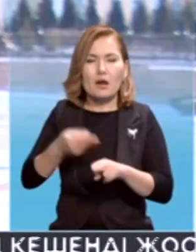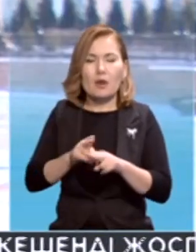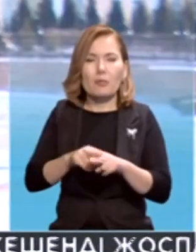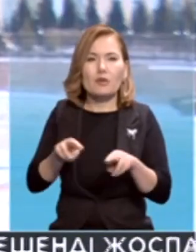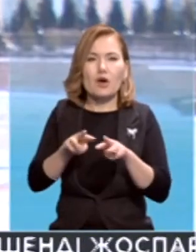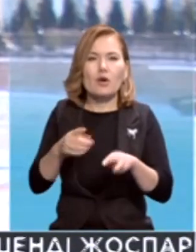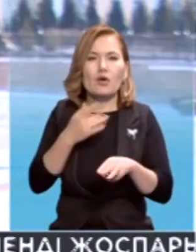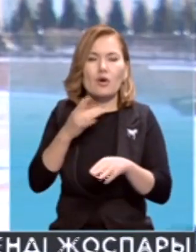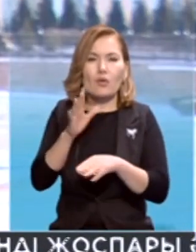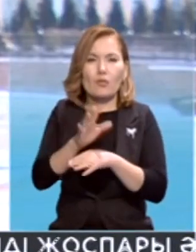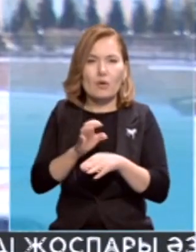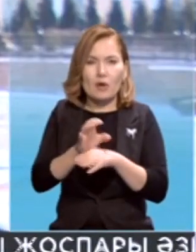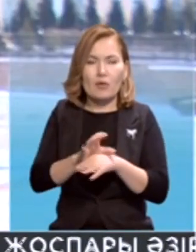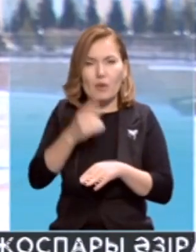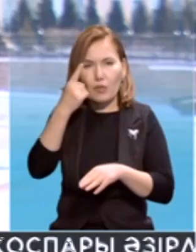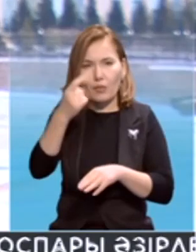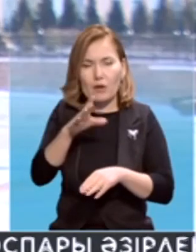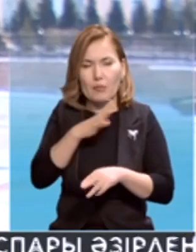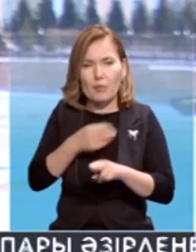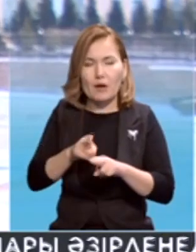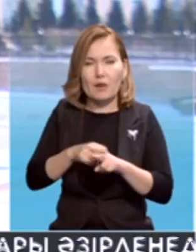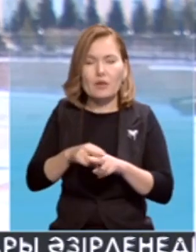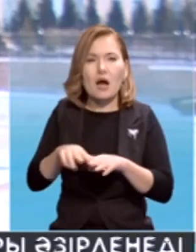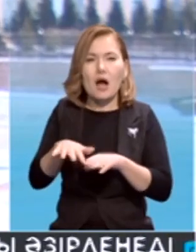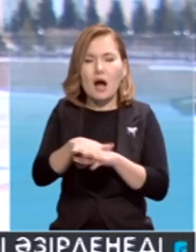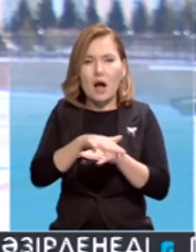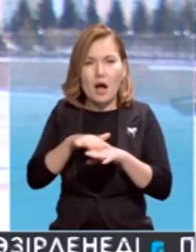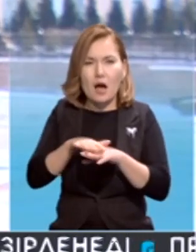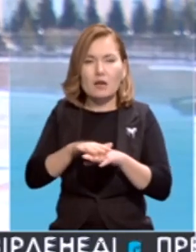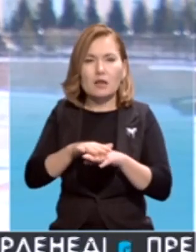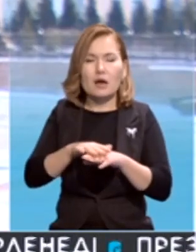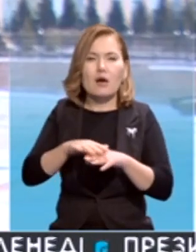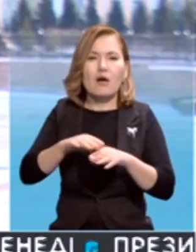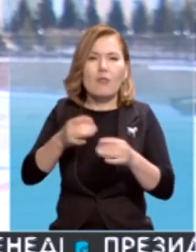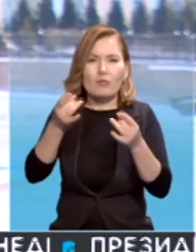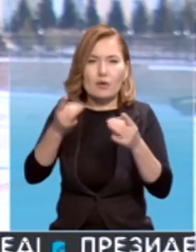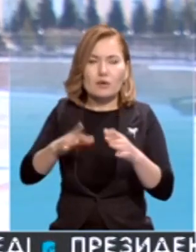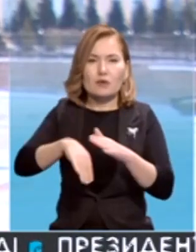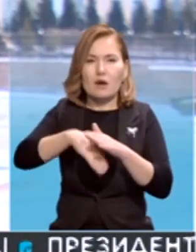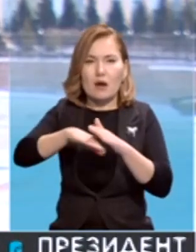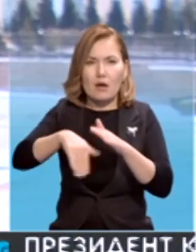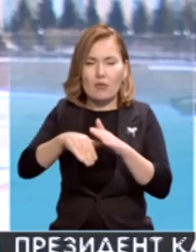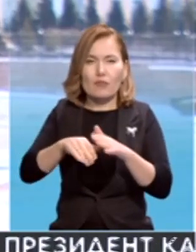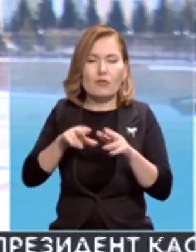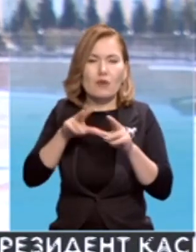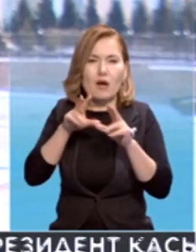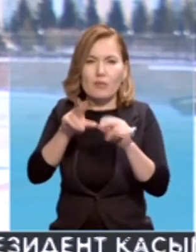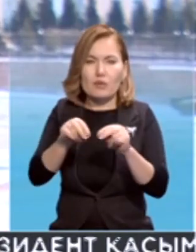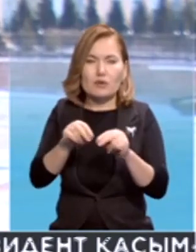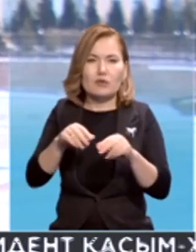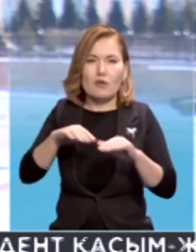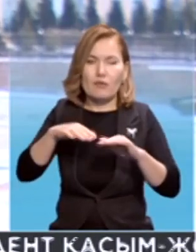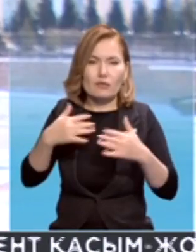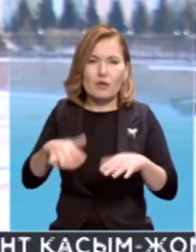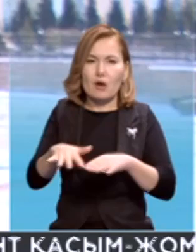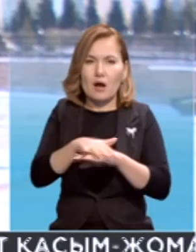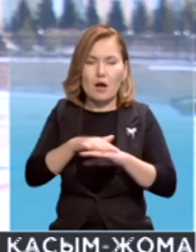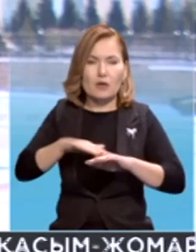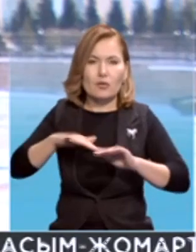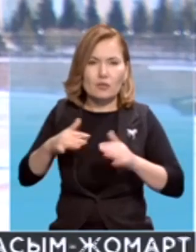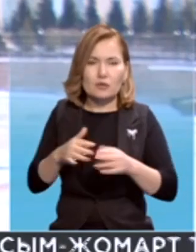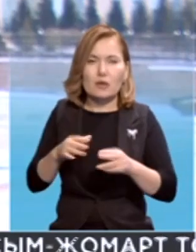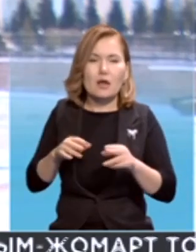алып, ескерту жасады. Өйткені халық ұрғақ уәдеден жалықты, оң өзгерістер бүгін және қазір болады деп үміттеніп отыр, деді Тоқаев. Ал